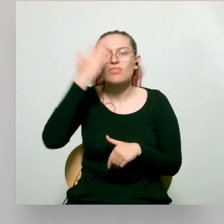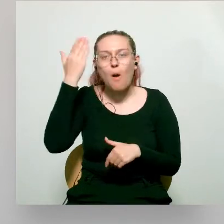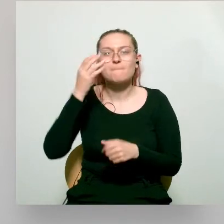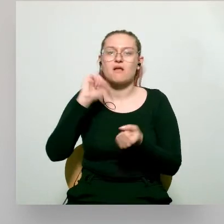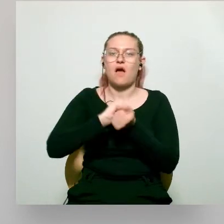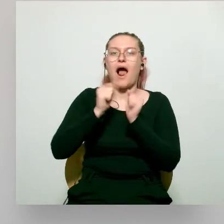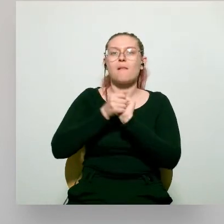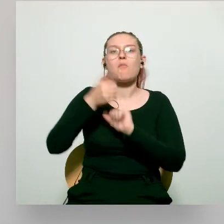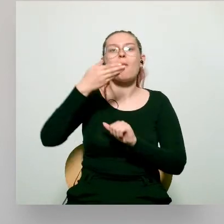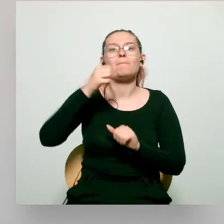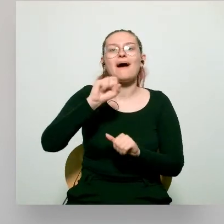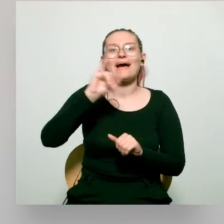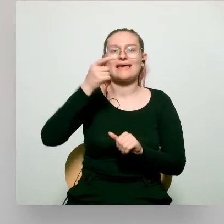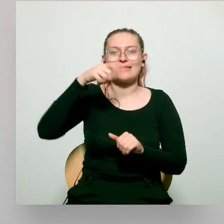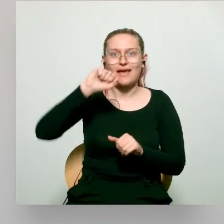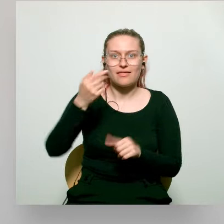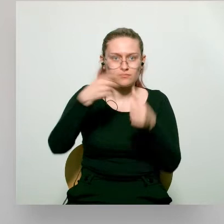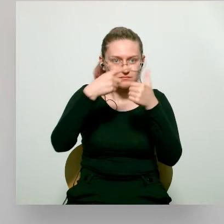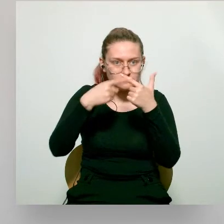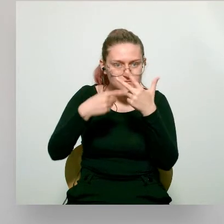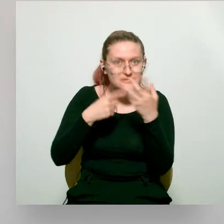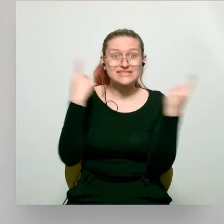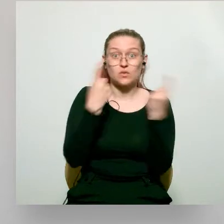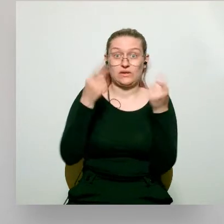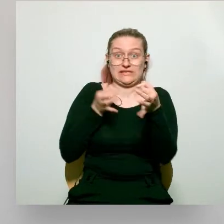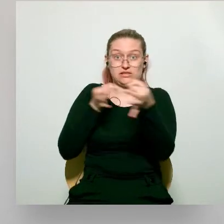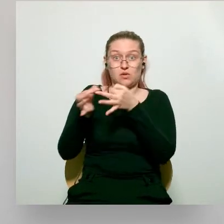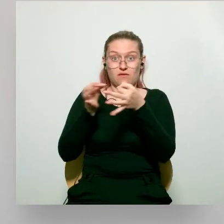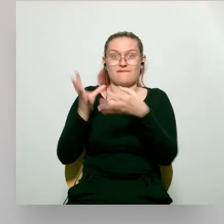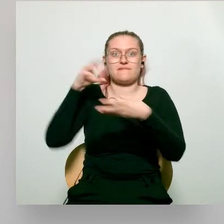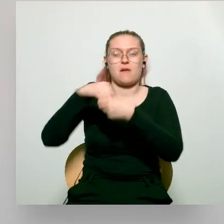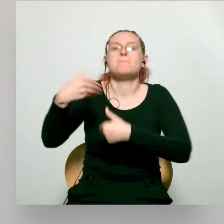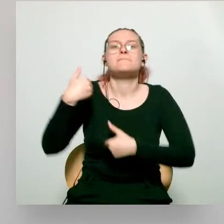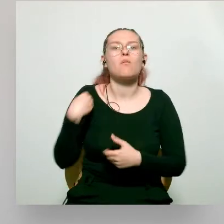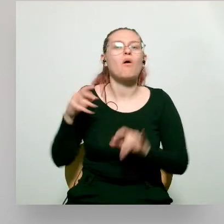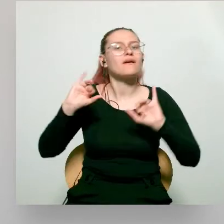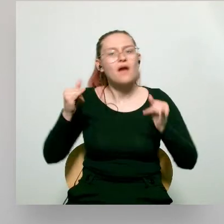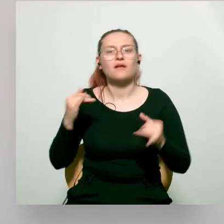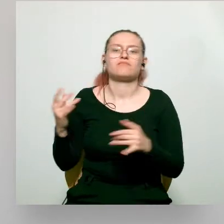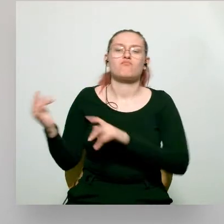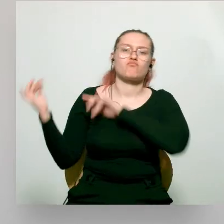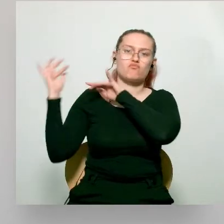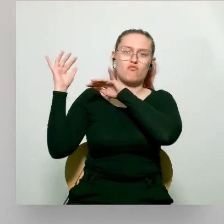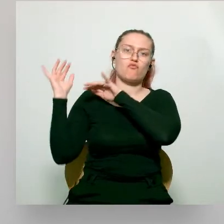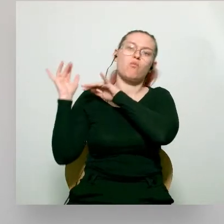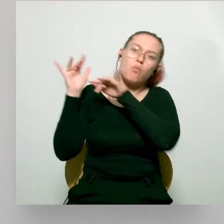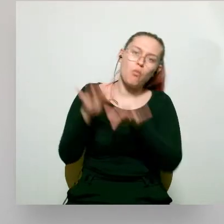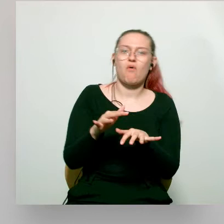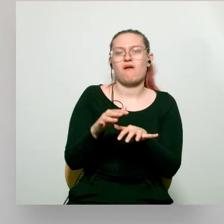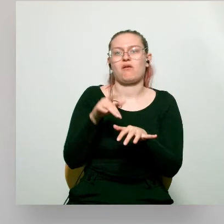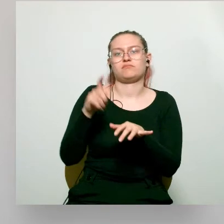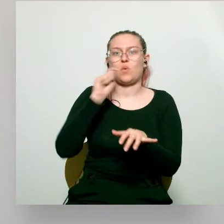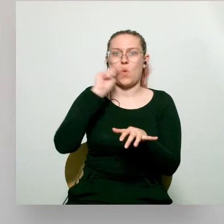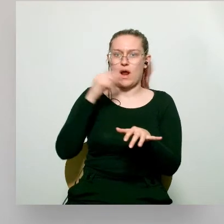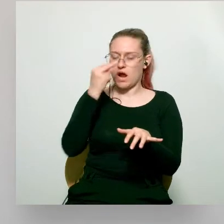ile one miały znaczenie, na ile, no by właśnie, co, jak to pozwalało się Ukraińcom samym siebie